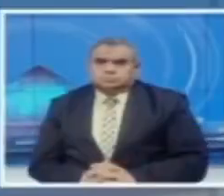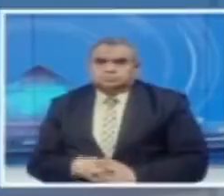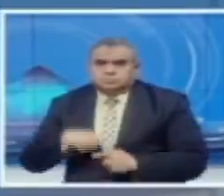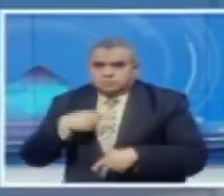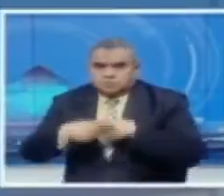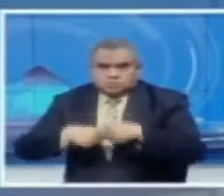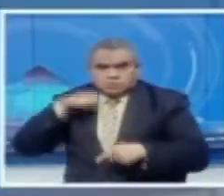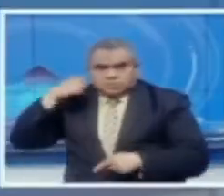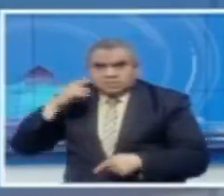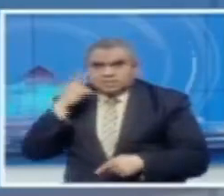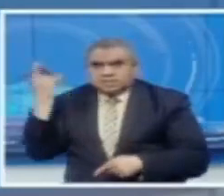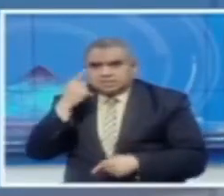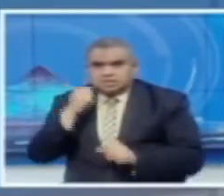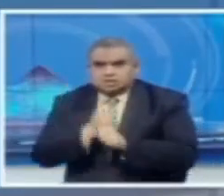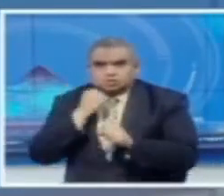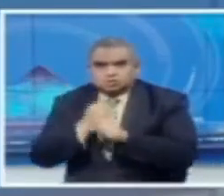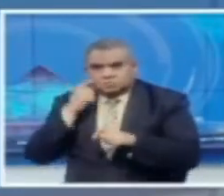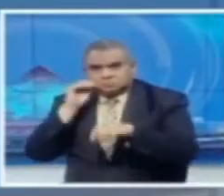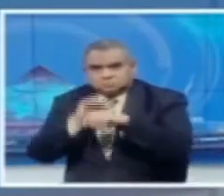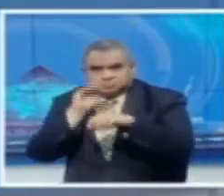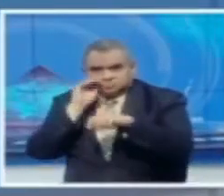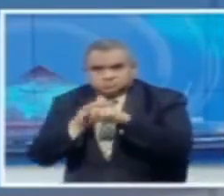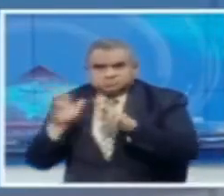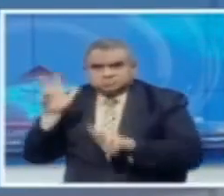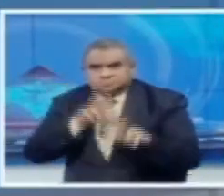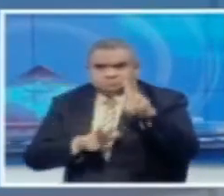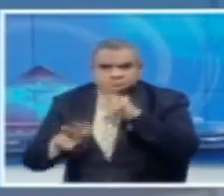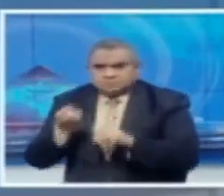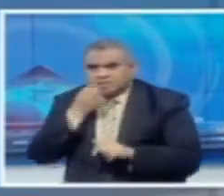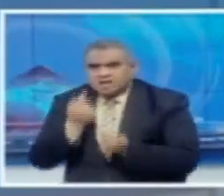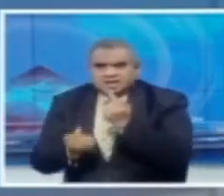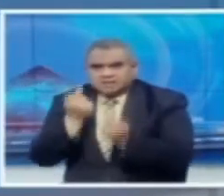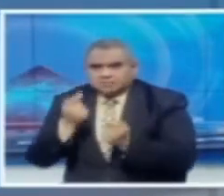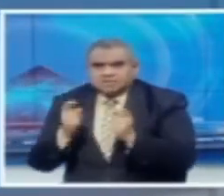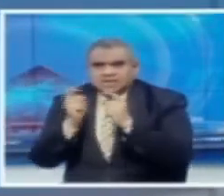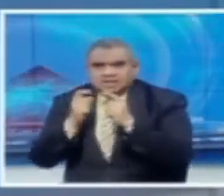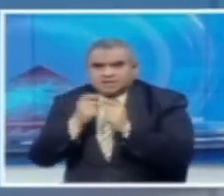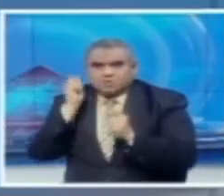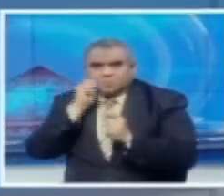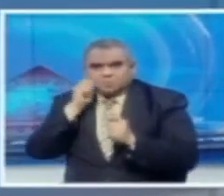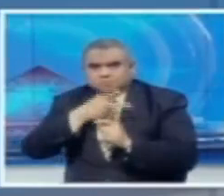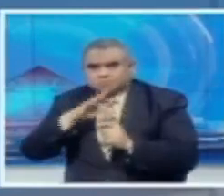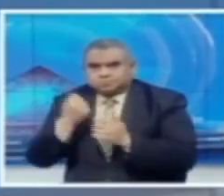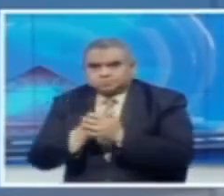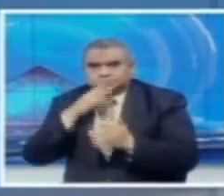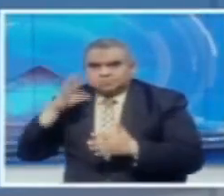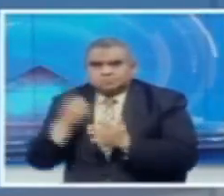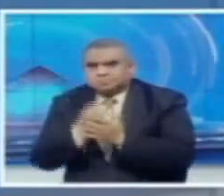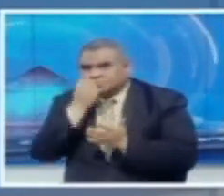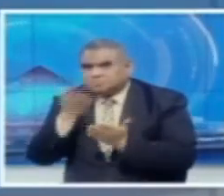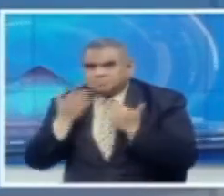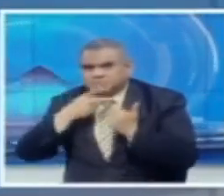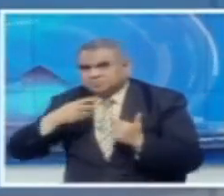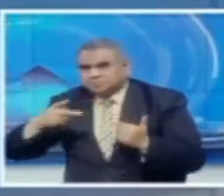تواصل وزارة الداخلية جهودها لضبط جرائم غش مستلزمات الإنتاج الزراعي والداجني والجرائم التي تضر